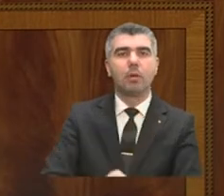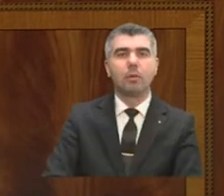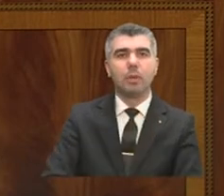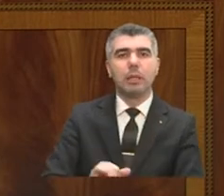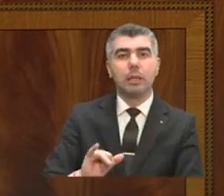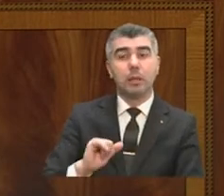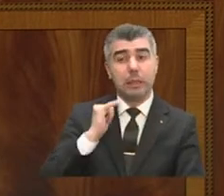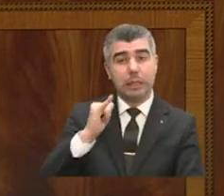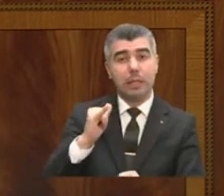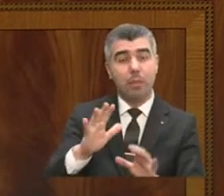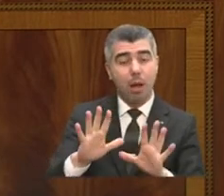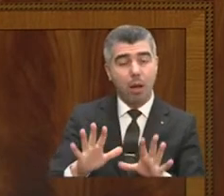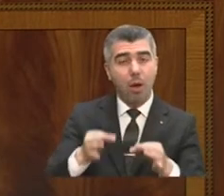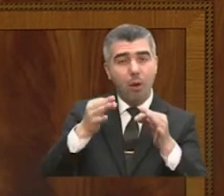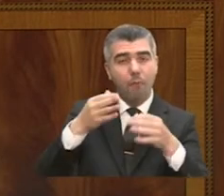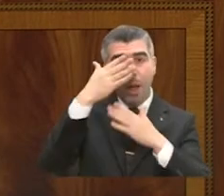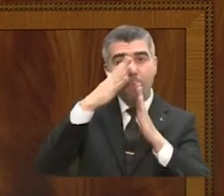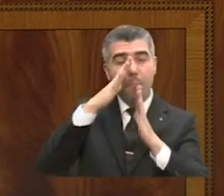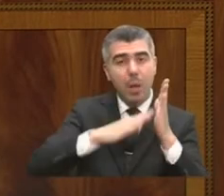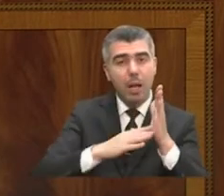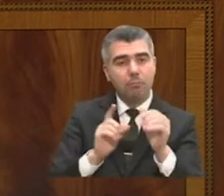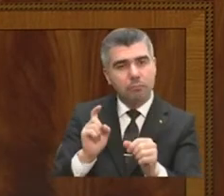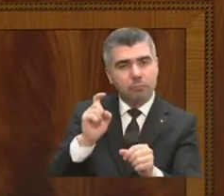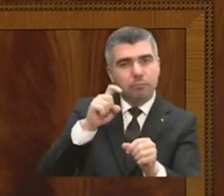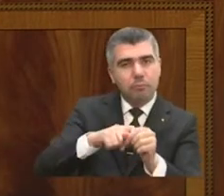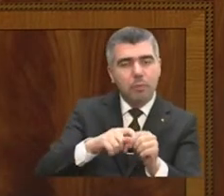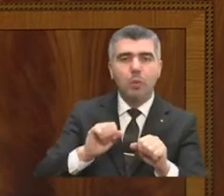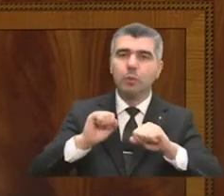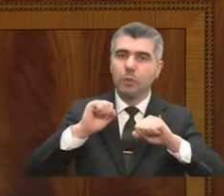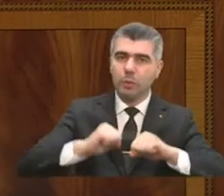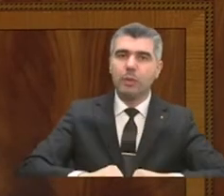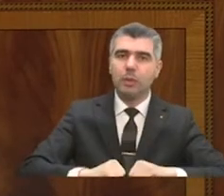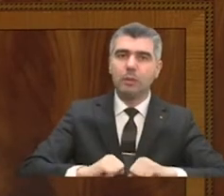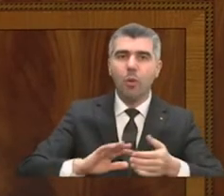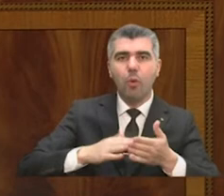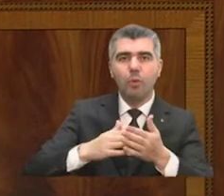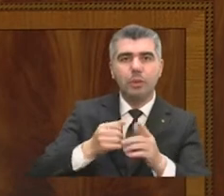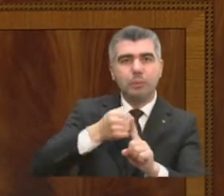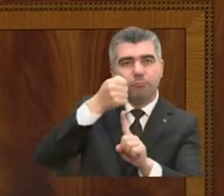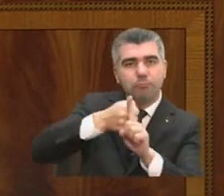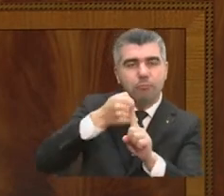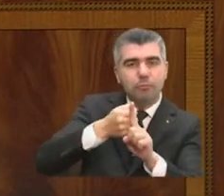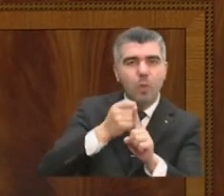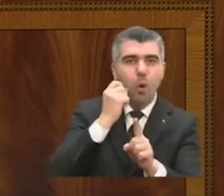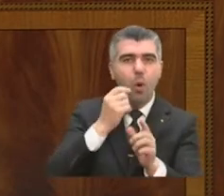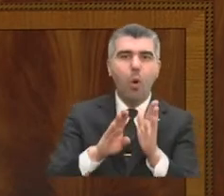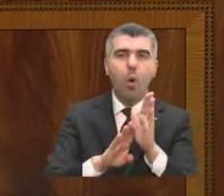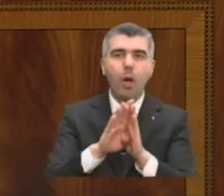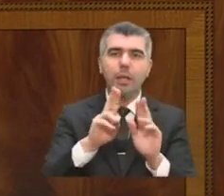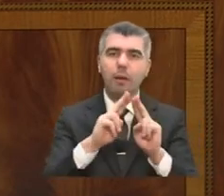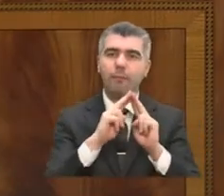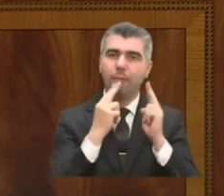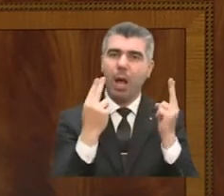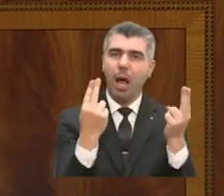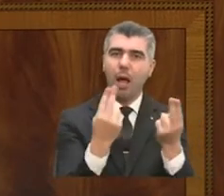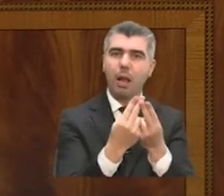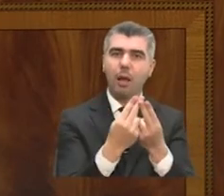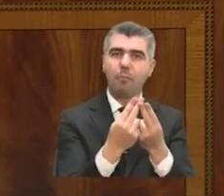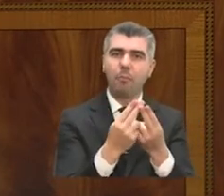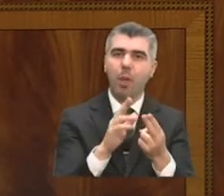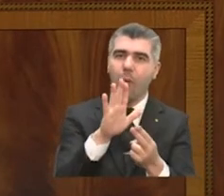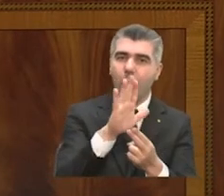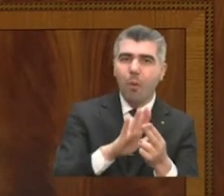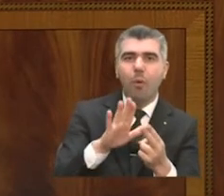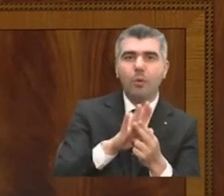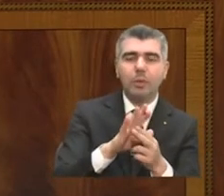constitutionnelles chargées de protéger le droit. Le Maroc s'est engagé dans le système